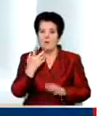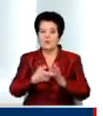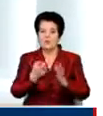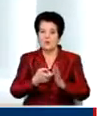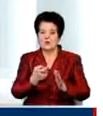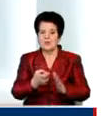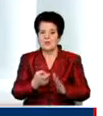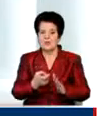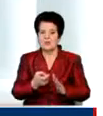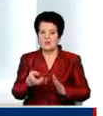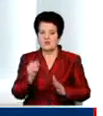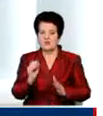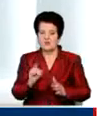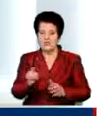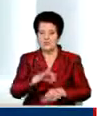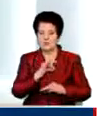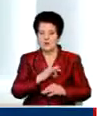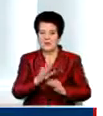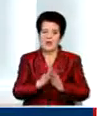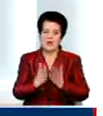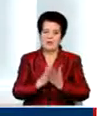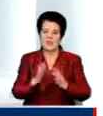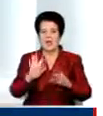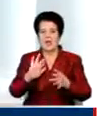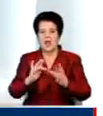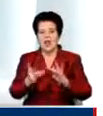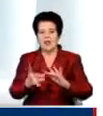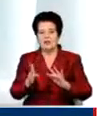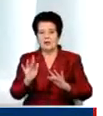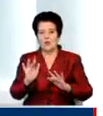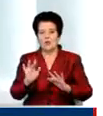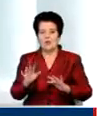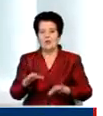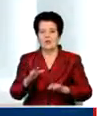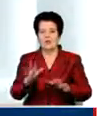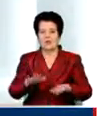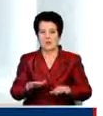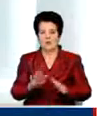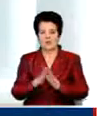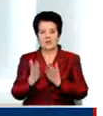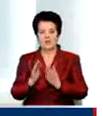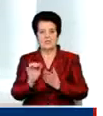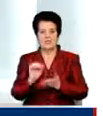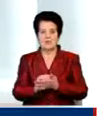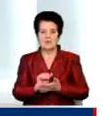sondaje ne tot speriau că cartea electronică va lua locul cărții